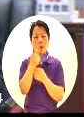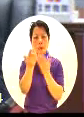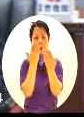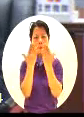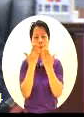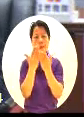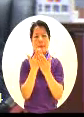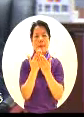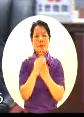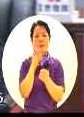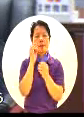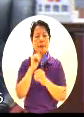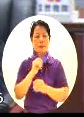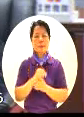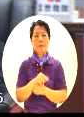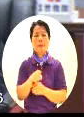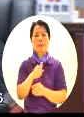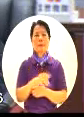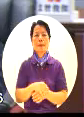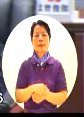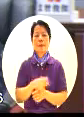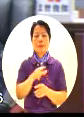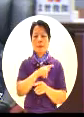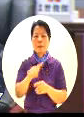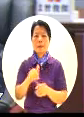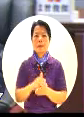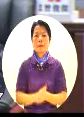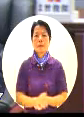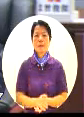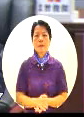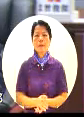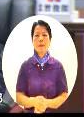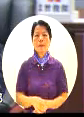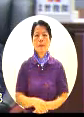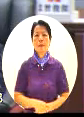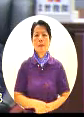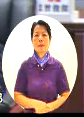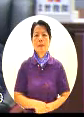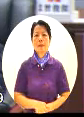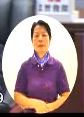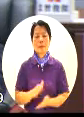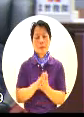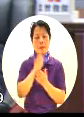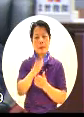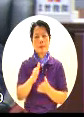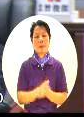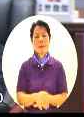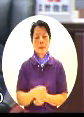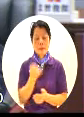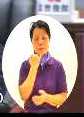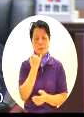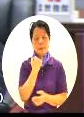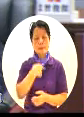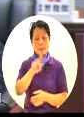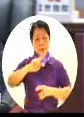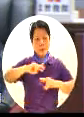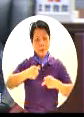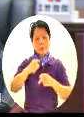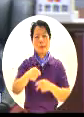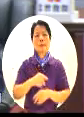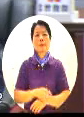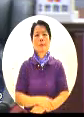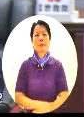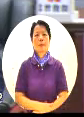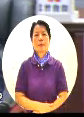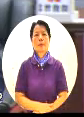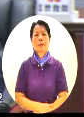一个镜头哈。这东西我希望说哈，未来能够做一个改善了哈。来下